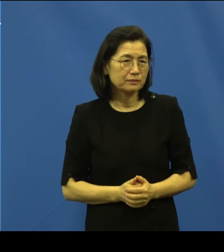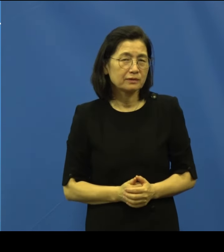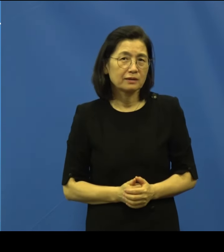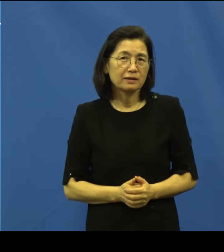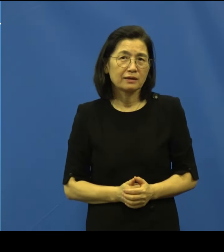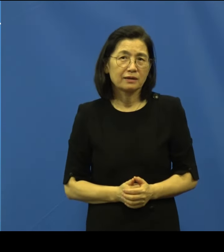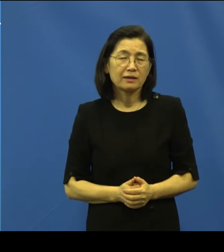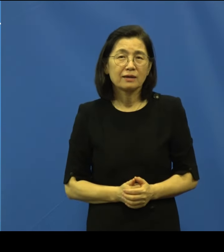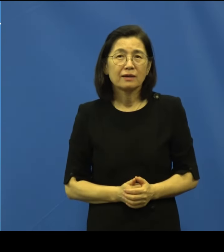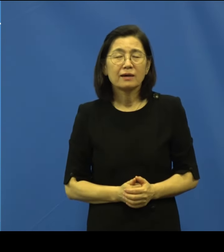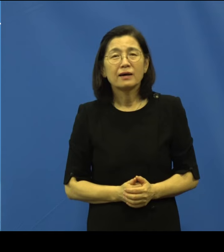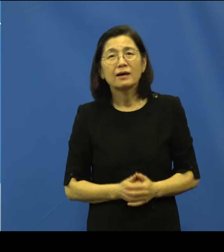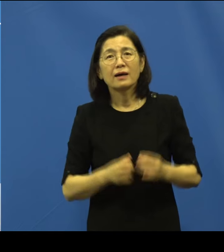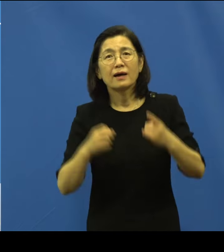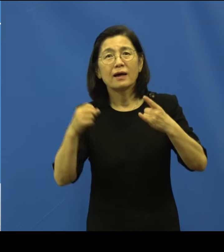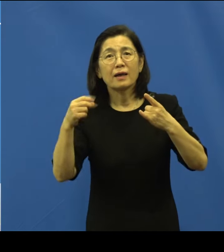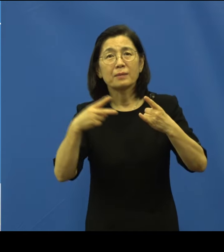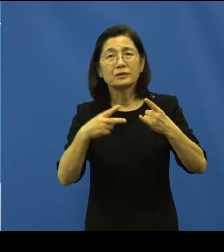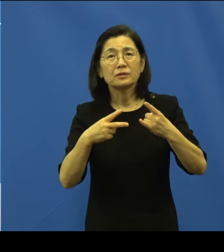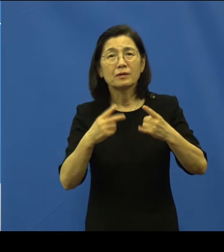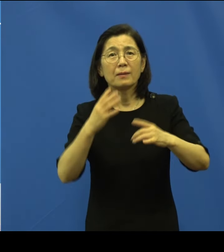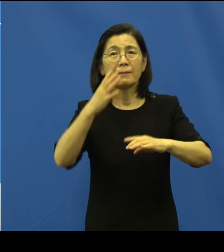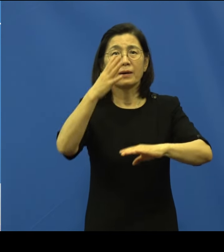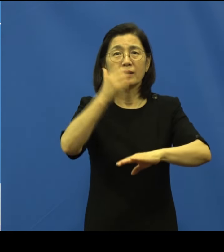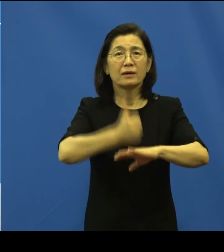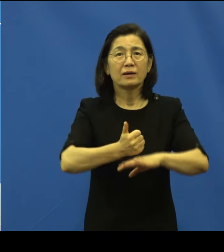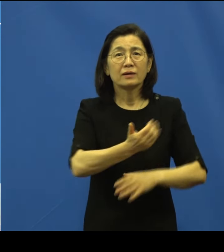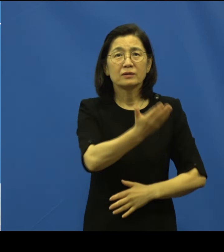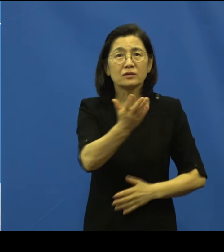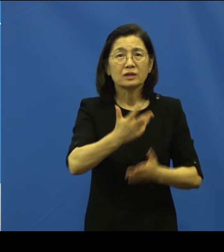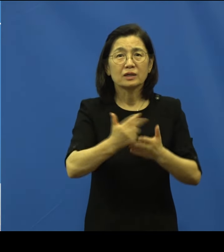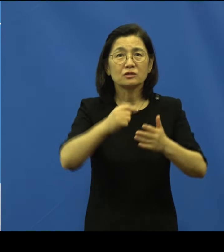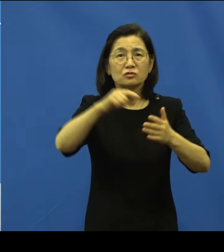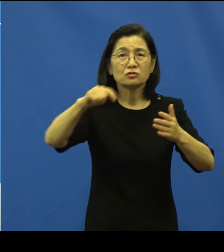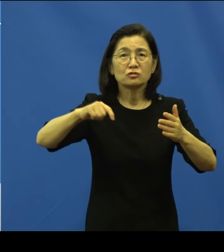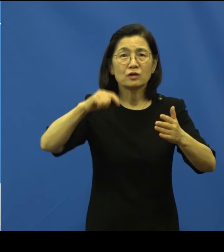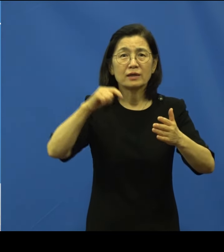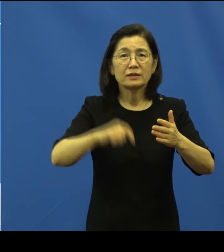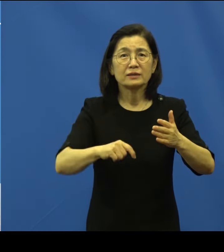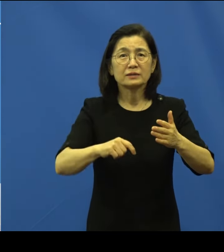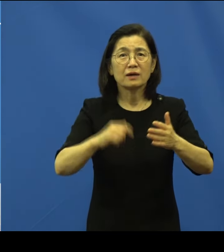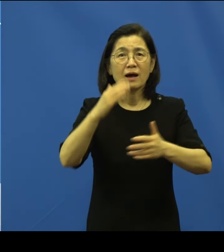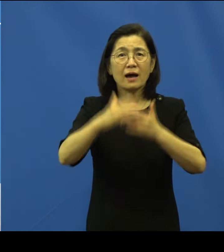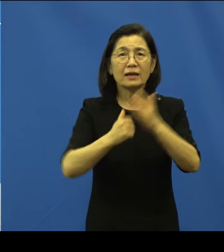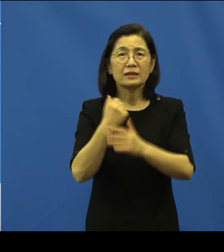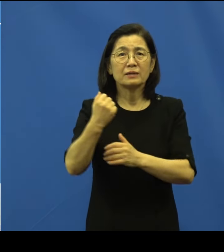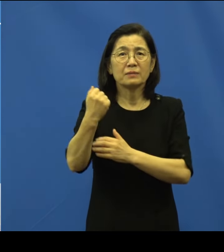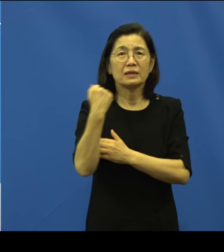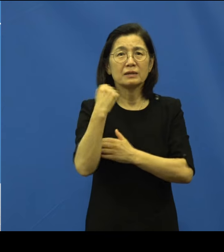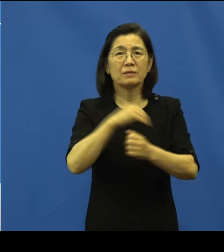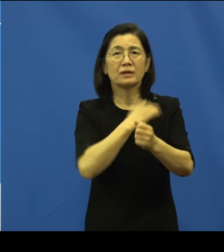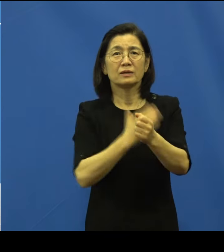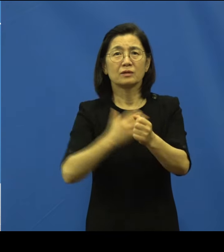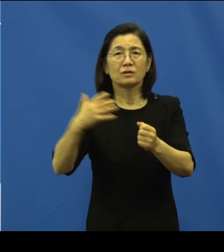여러분, 에베소 6장 10절로 12절을 보세요. 그토록 너희가 주 안에서와 그 힘의 능력으로